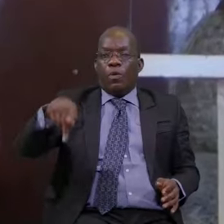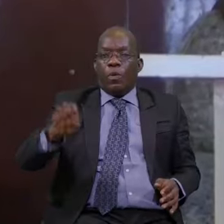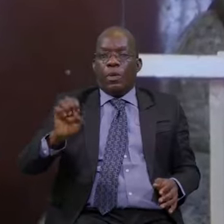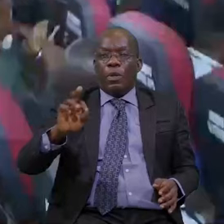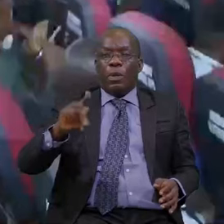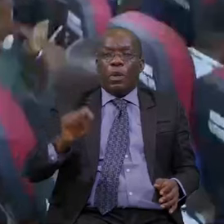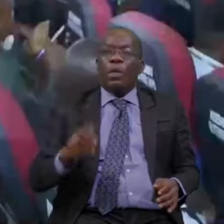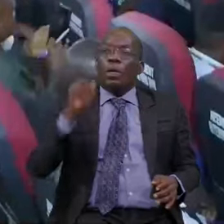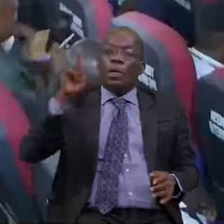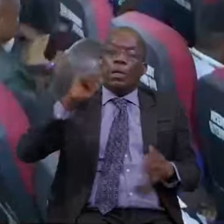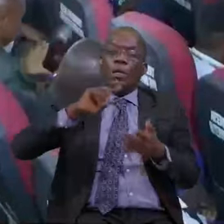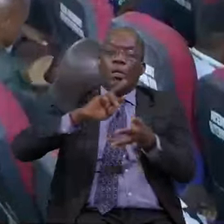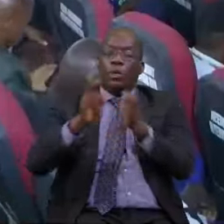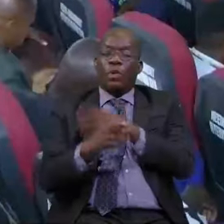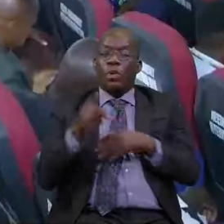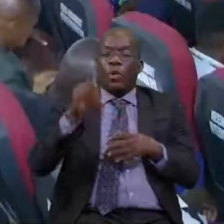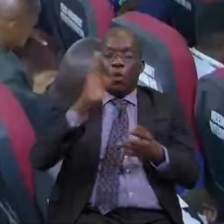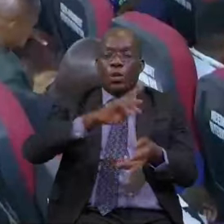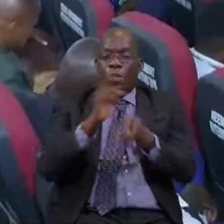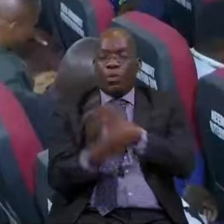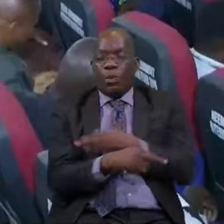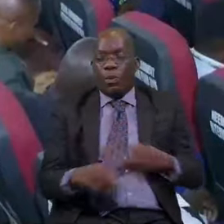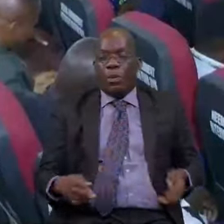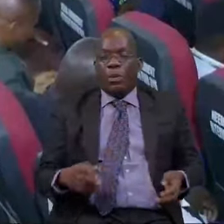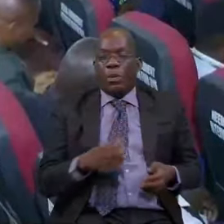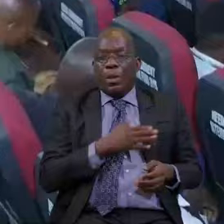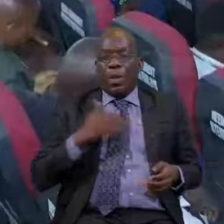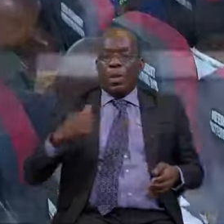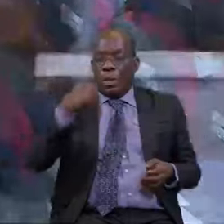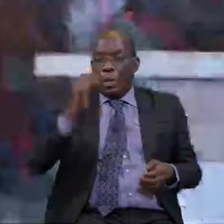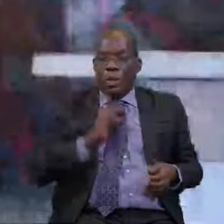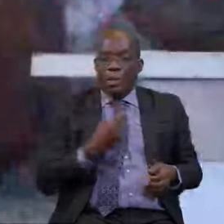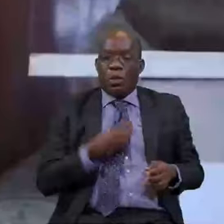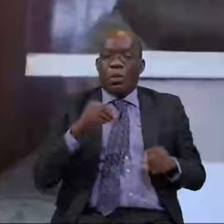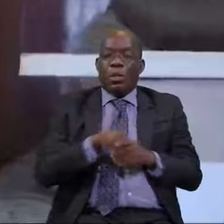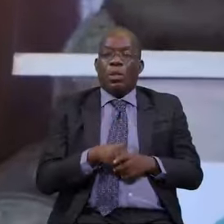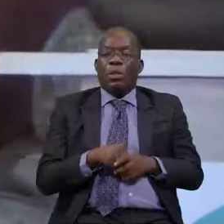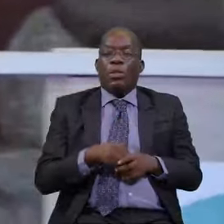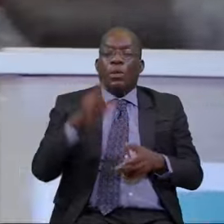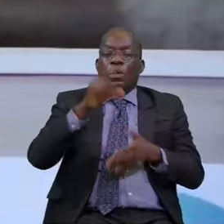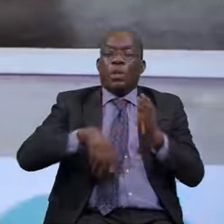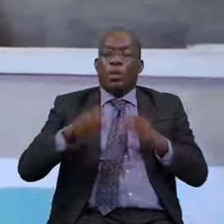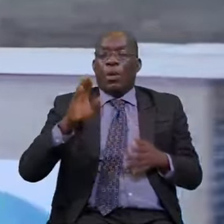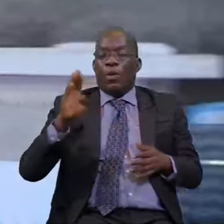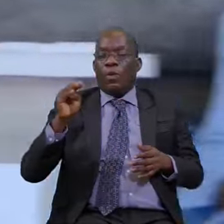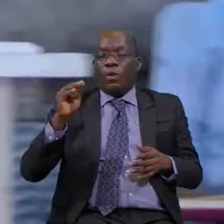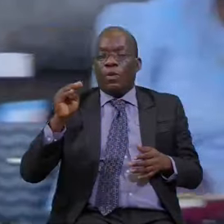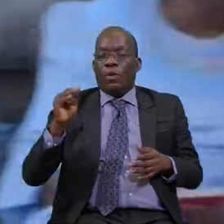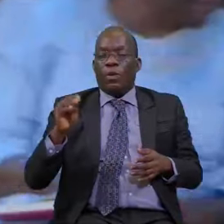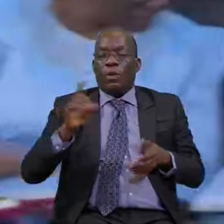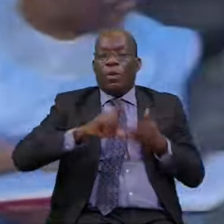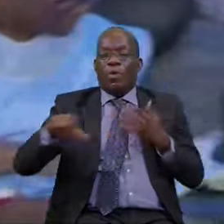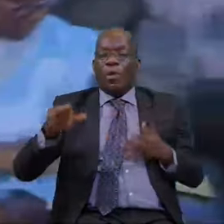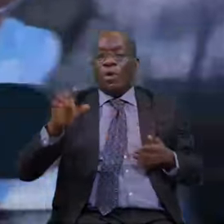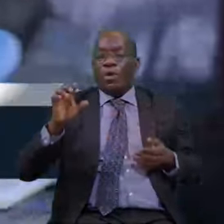s'était repenti. Vous allez vous repentir. Et il nous dit dans ce chapitre 14, j'ai lu le